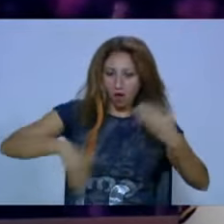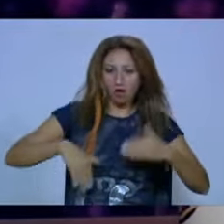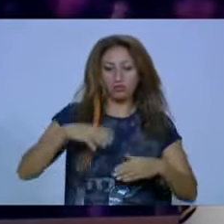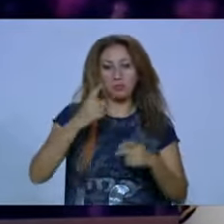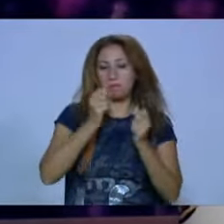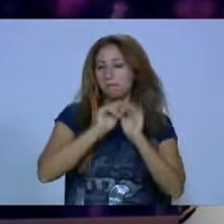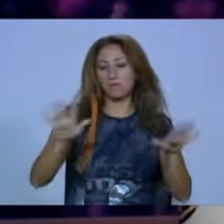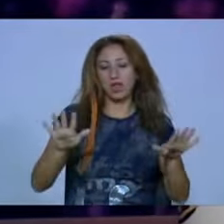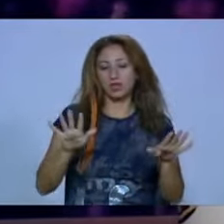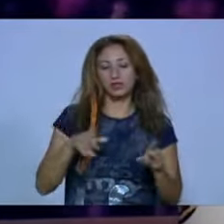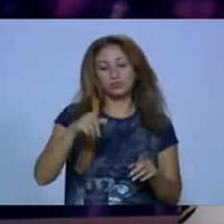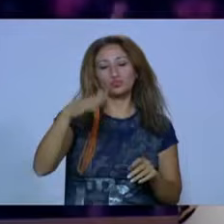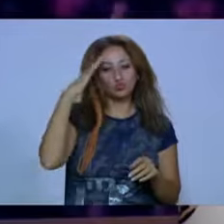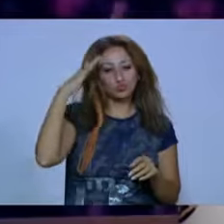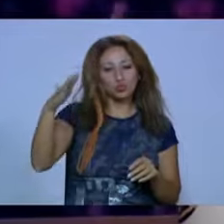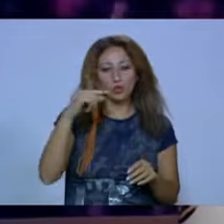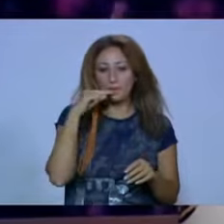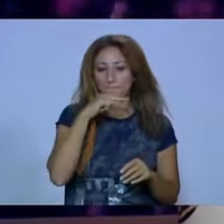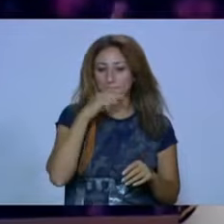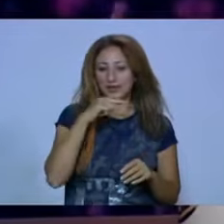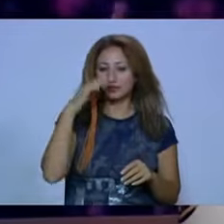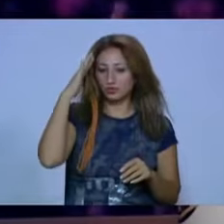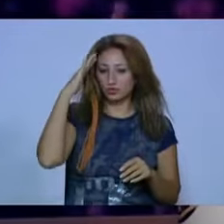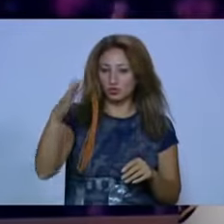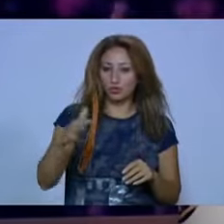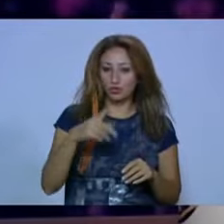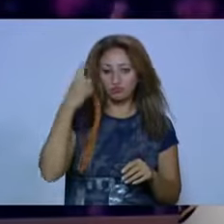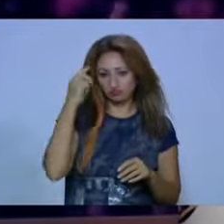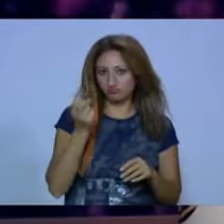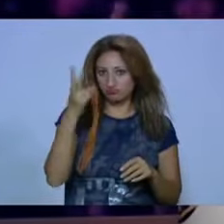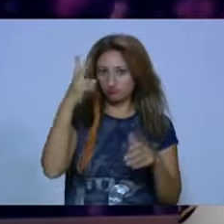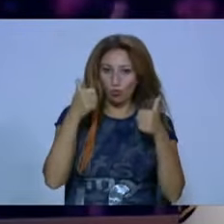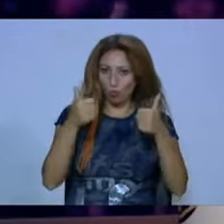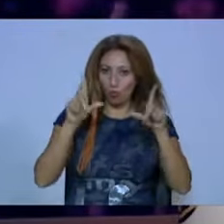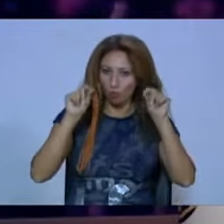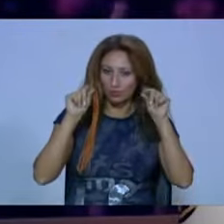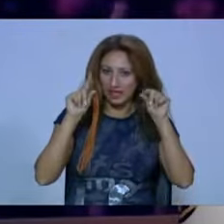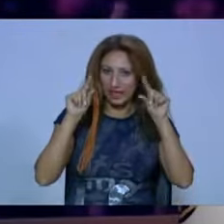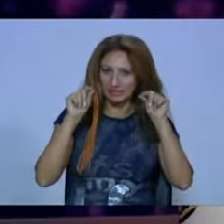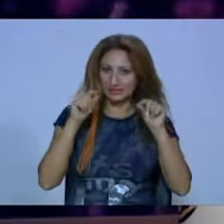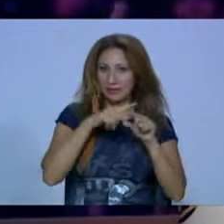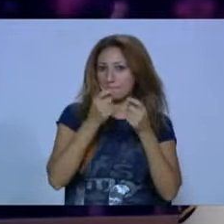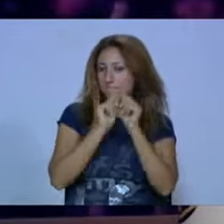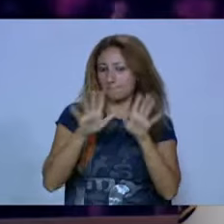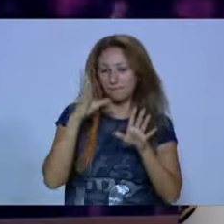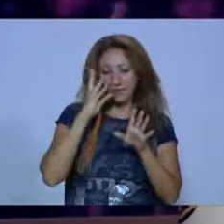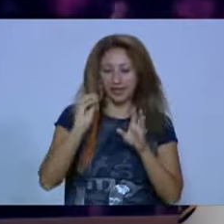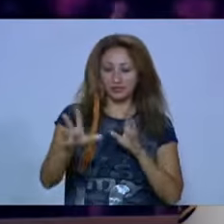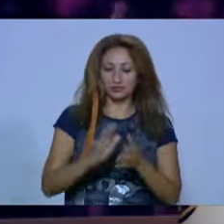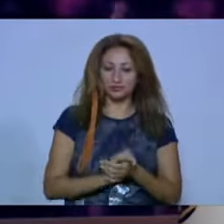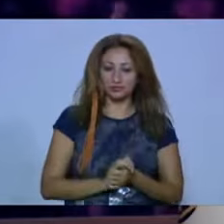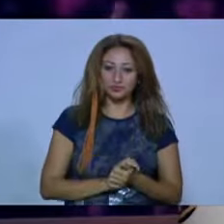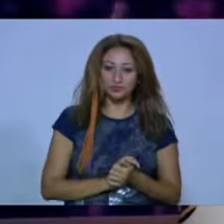جدا الحقيقه الاستاذه صفاء عماشه على الفكره القيمه دي، لان الحقيقه بنفاجئ ان